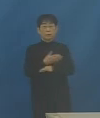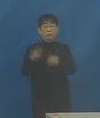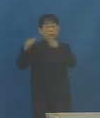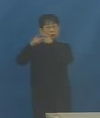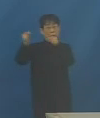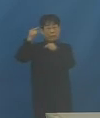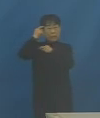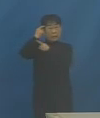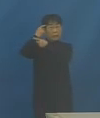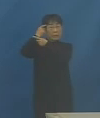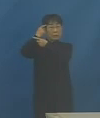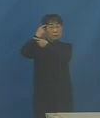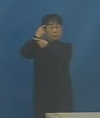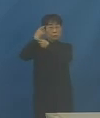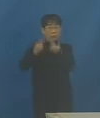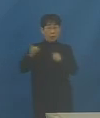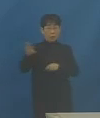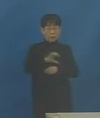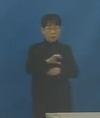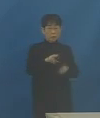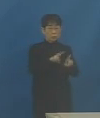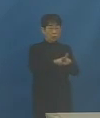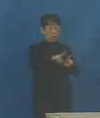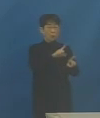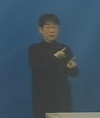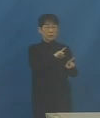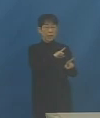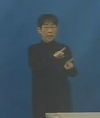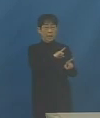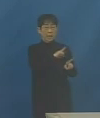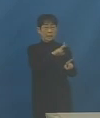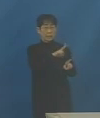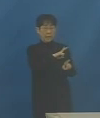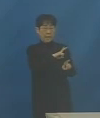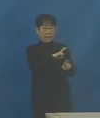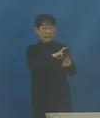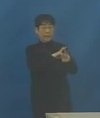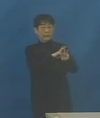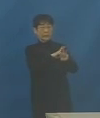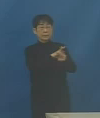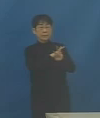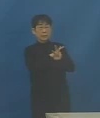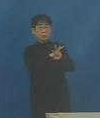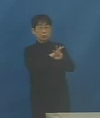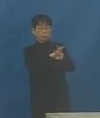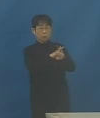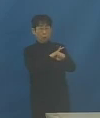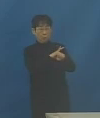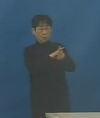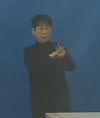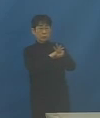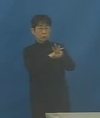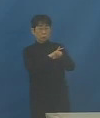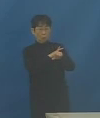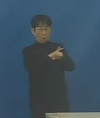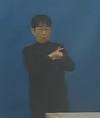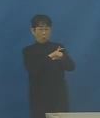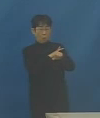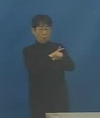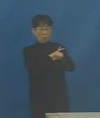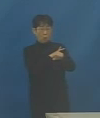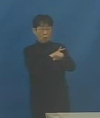ですがエマー小学校1年小学校2年と535人学級ということがござい